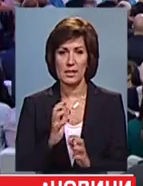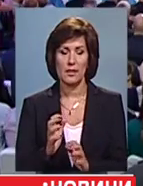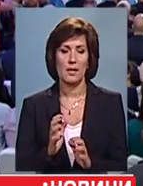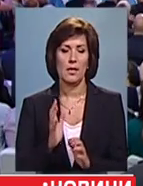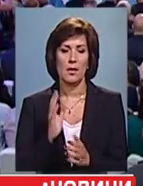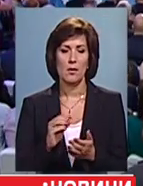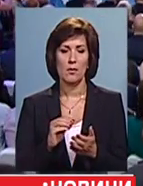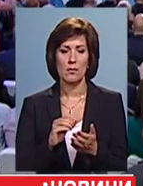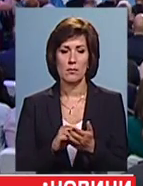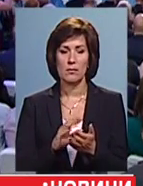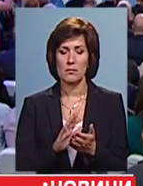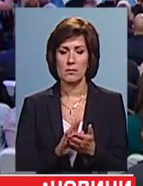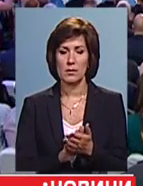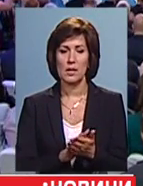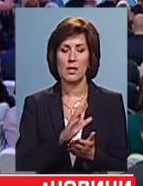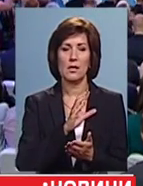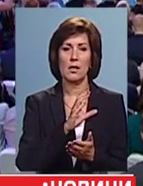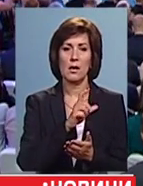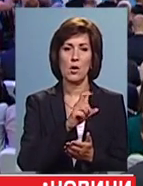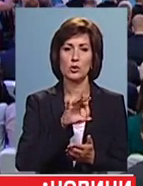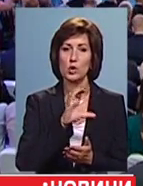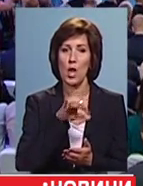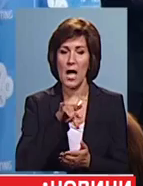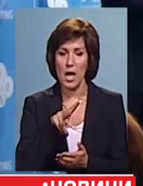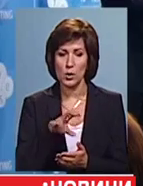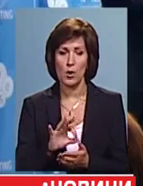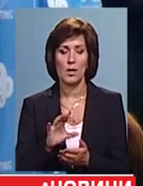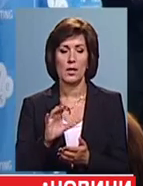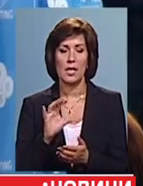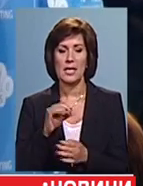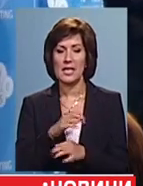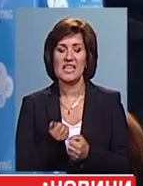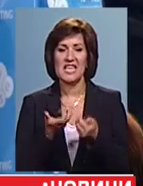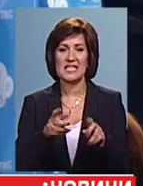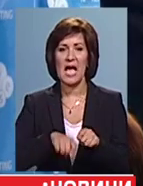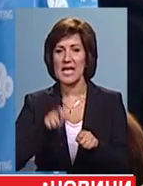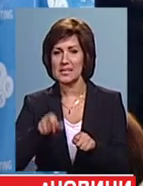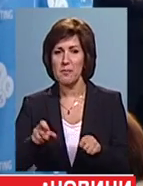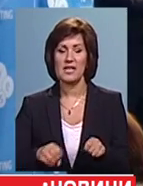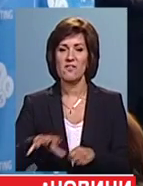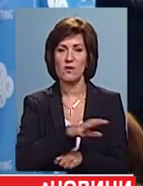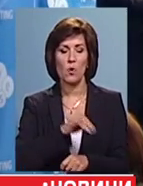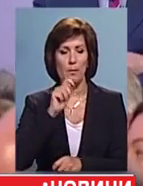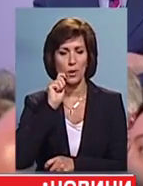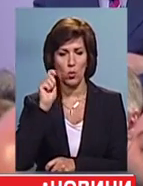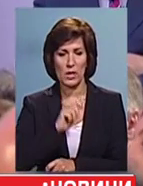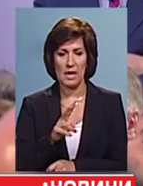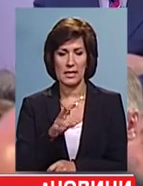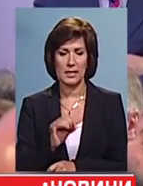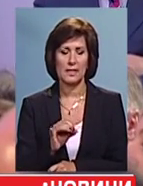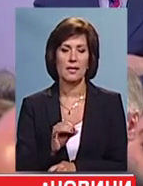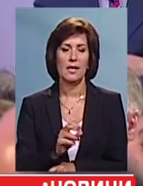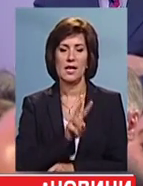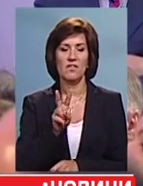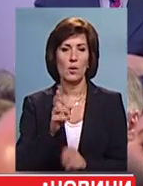Беруть участь Ельмар Брок, Хав'єр Солана, Карл Більд і низка експертів з Європи та України.